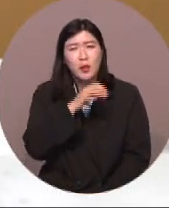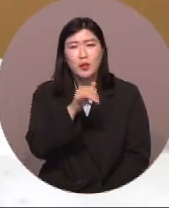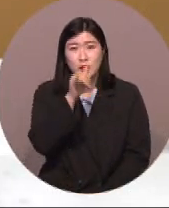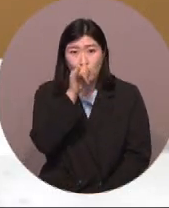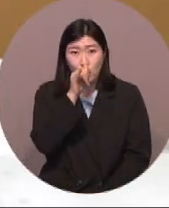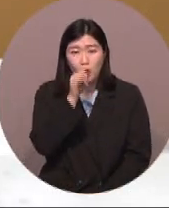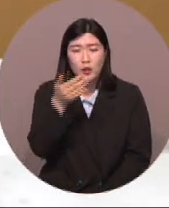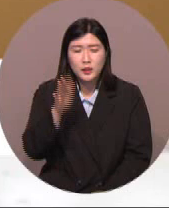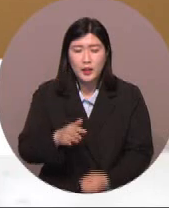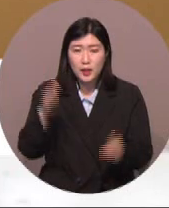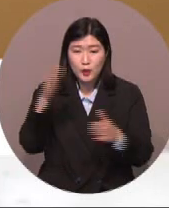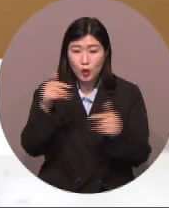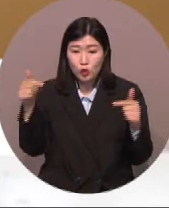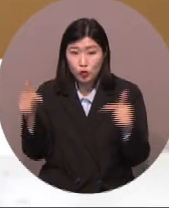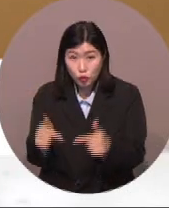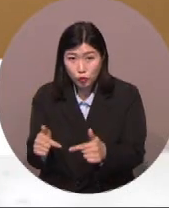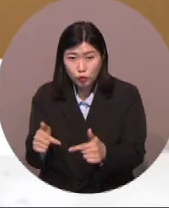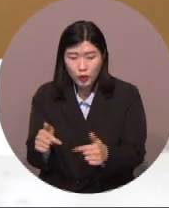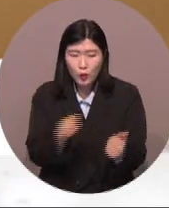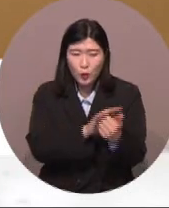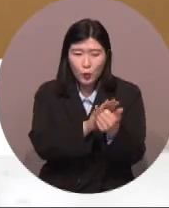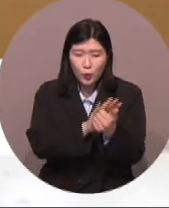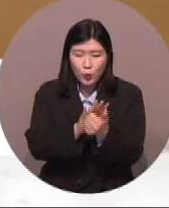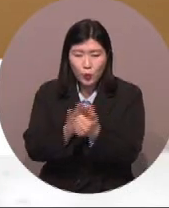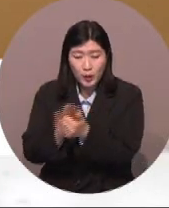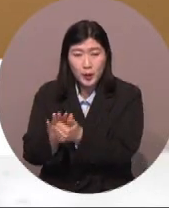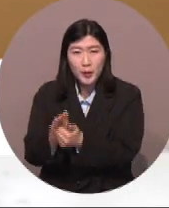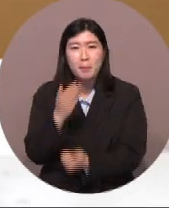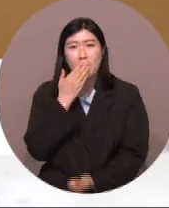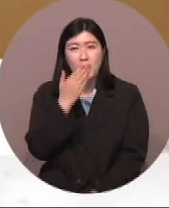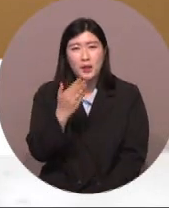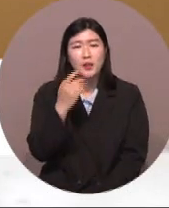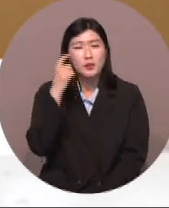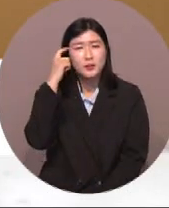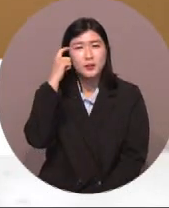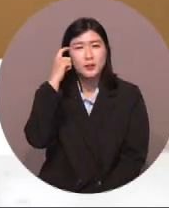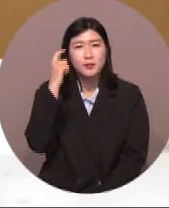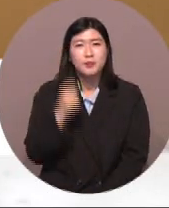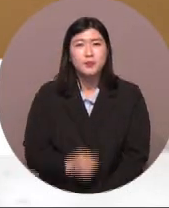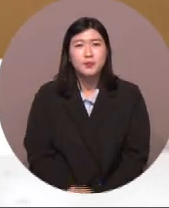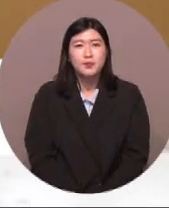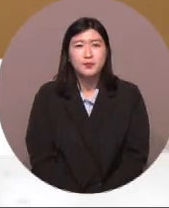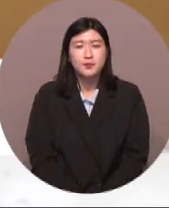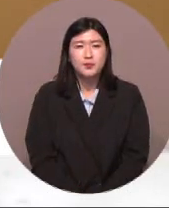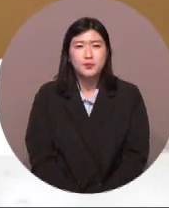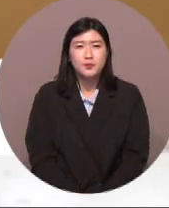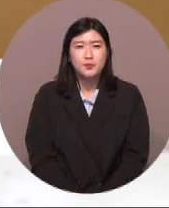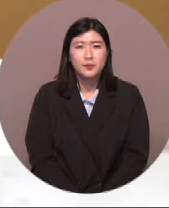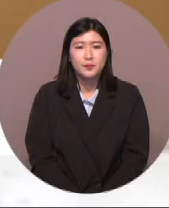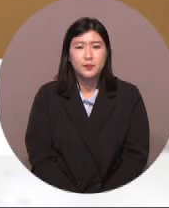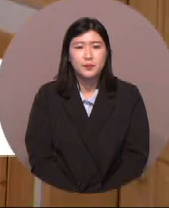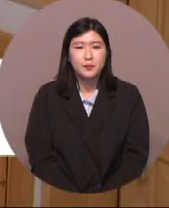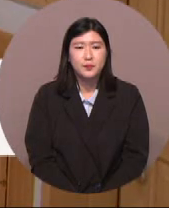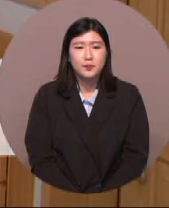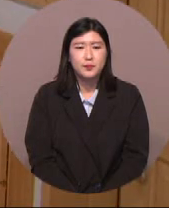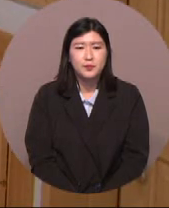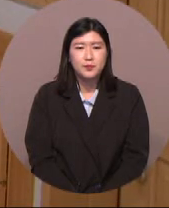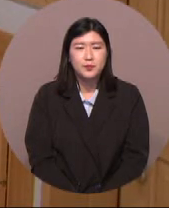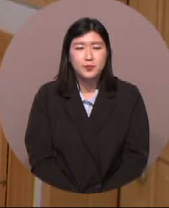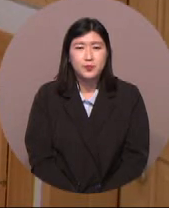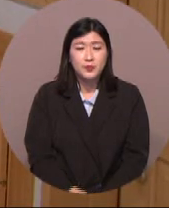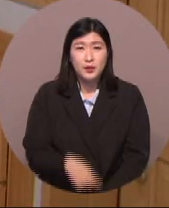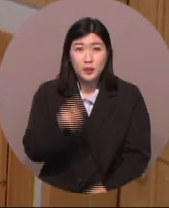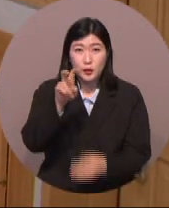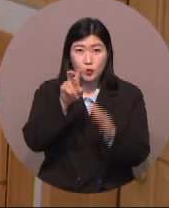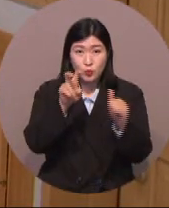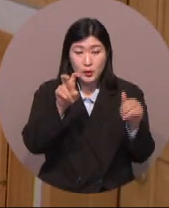그런 것도 아무래도 8명이나 줄어들면 많이 조금이라도 기회가 생기지 않을까 싶습니다. 20명